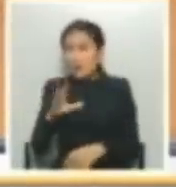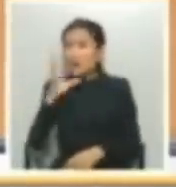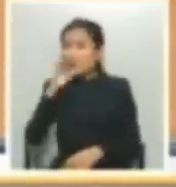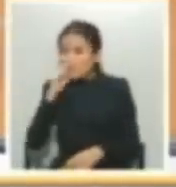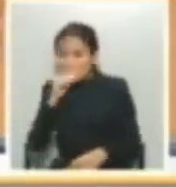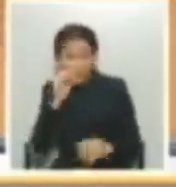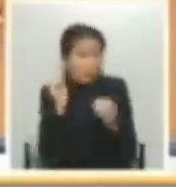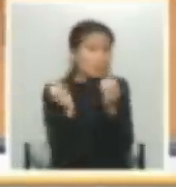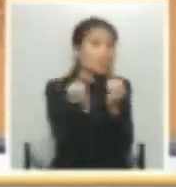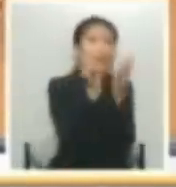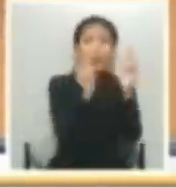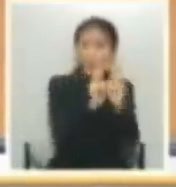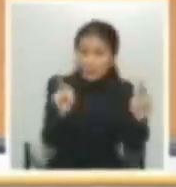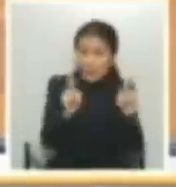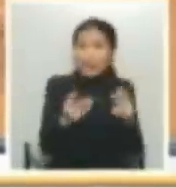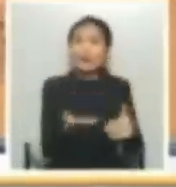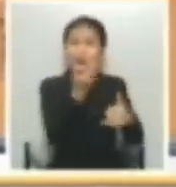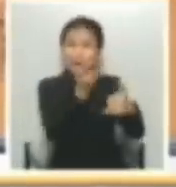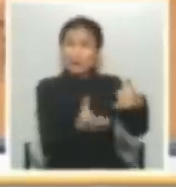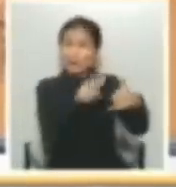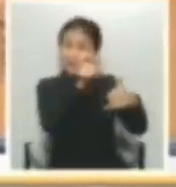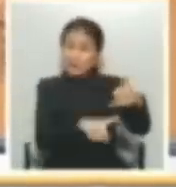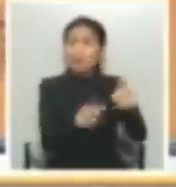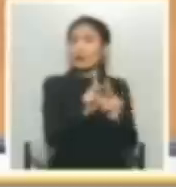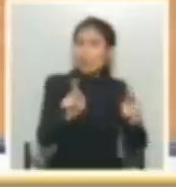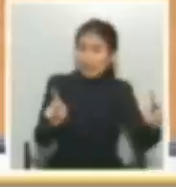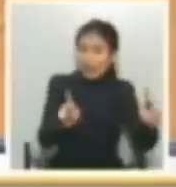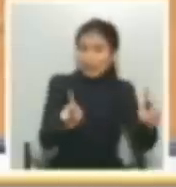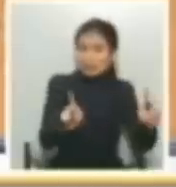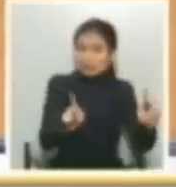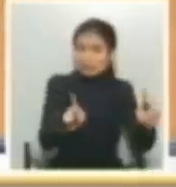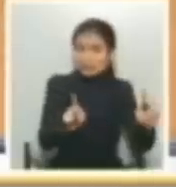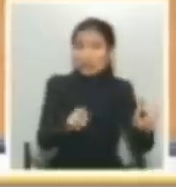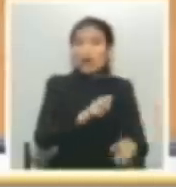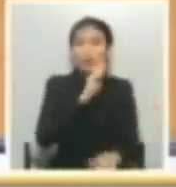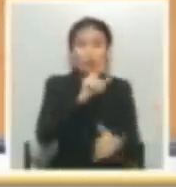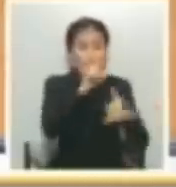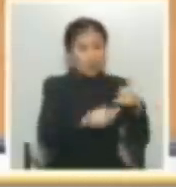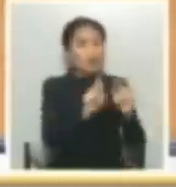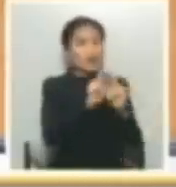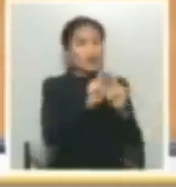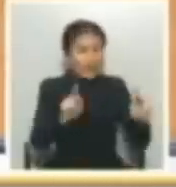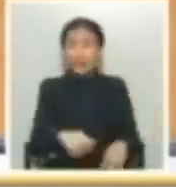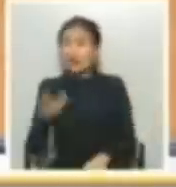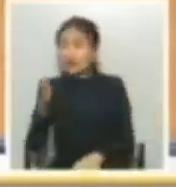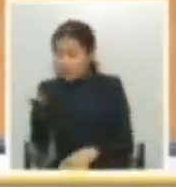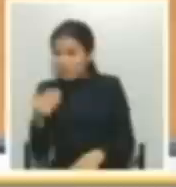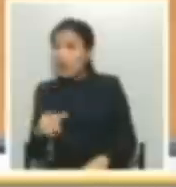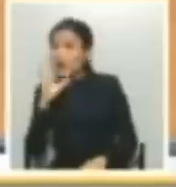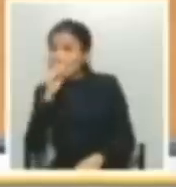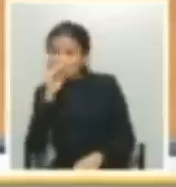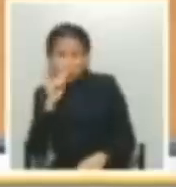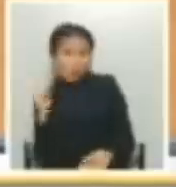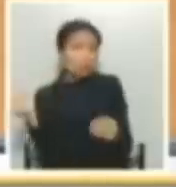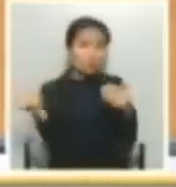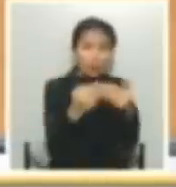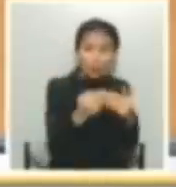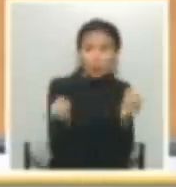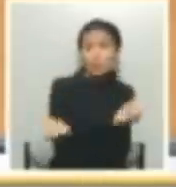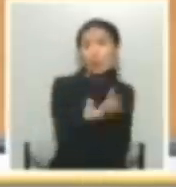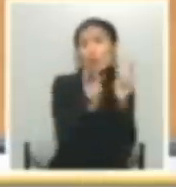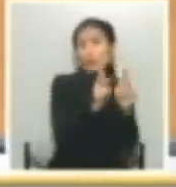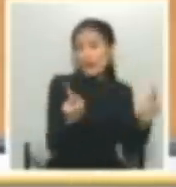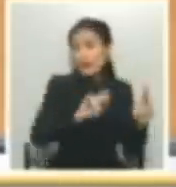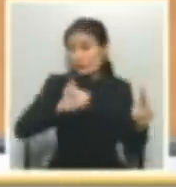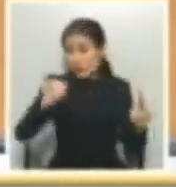ท่านยุทธพงศ์ก็เป็นกรรมาธิการเมื่อท่านยุทธพงศ์เป็นกรรมาธิการถูกพาดพิงท่านยุทธพงศ์ก็ต้องลุกขึ้น